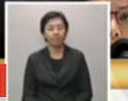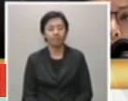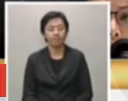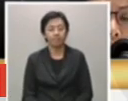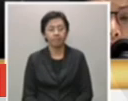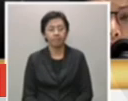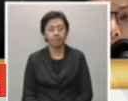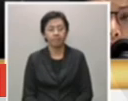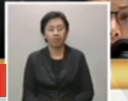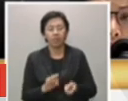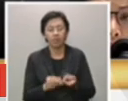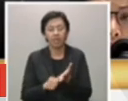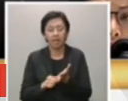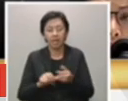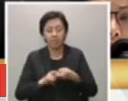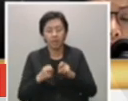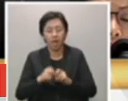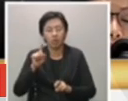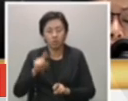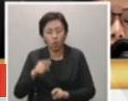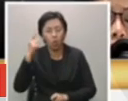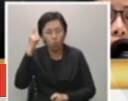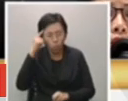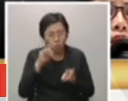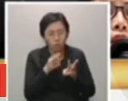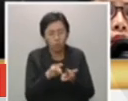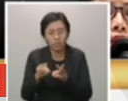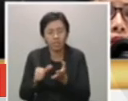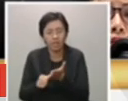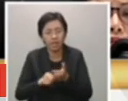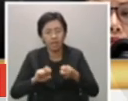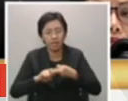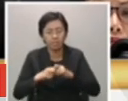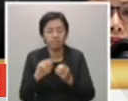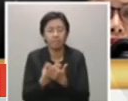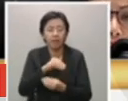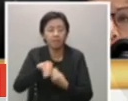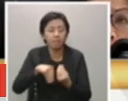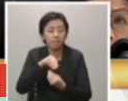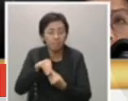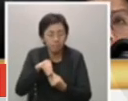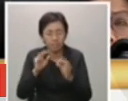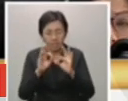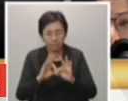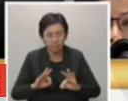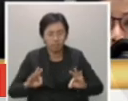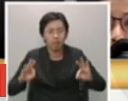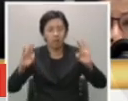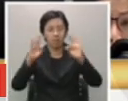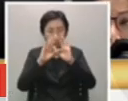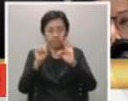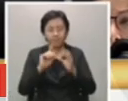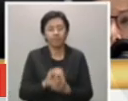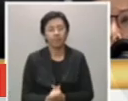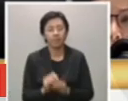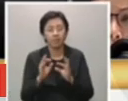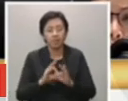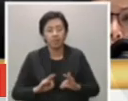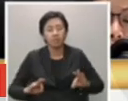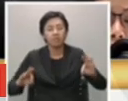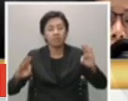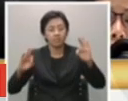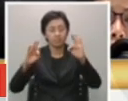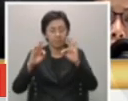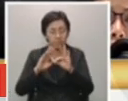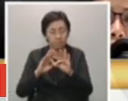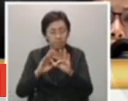คือต้องเข้าใจครับวิธีการแก้ไขปัญหาเศรษฐกิจสิ่งสำคัญที่สุดนะครับคือ trust and